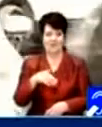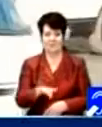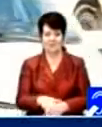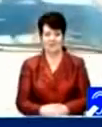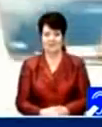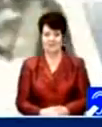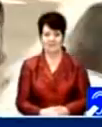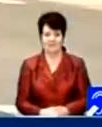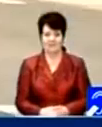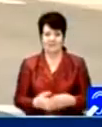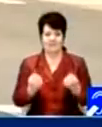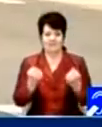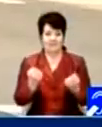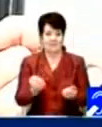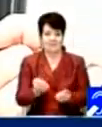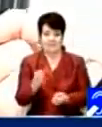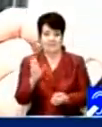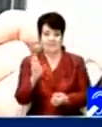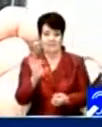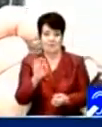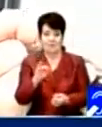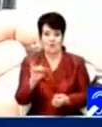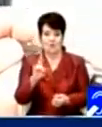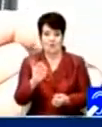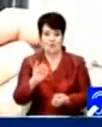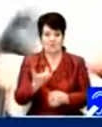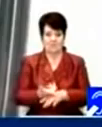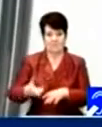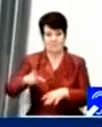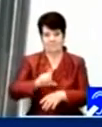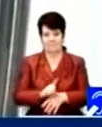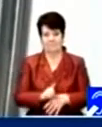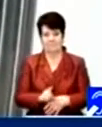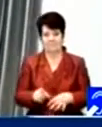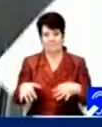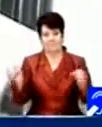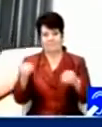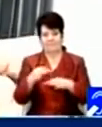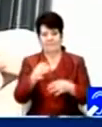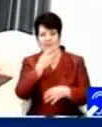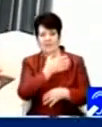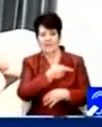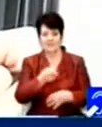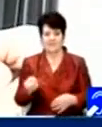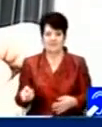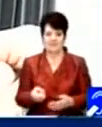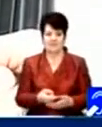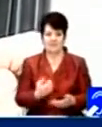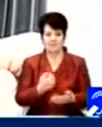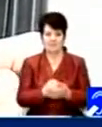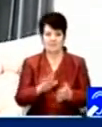în regiunea asta, Buicani, e supraaglomerată. Unde mergeți și cât timp vă ia? Dacă până